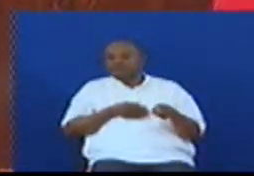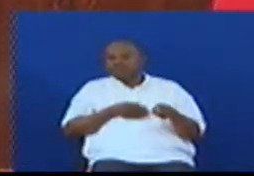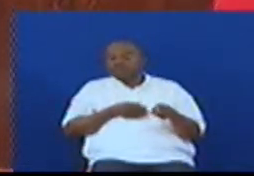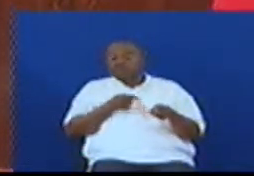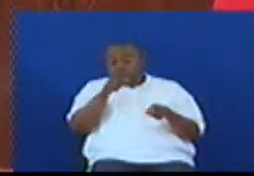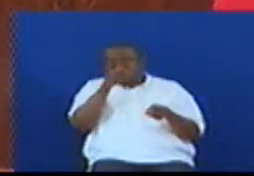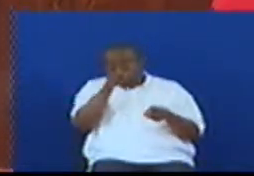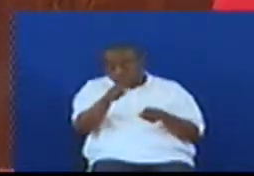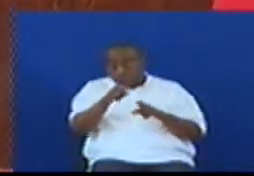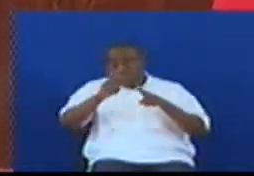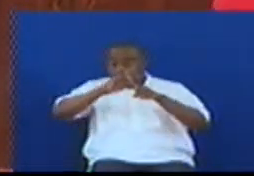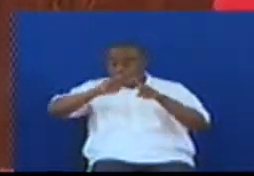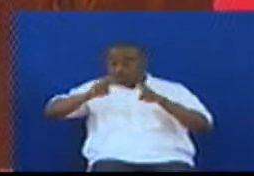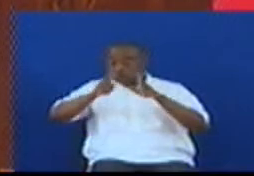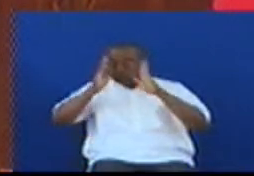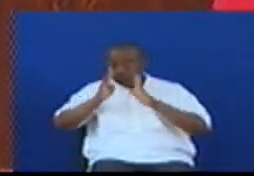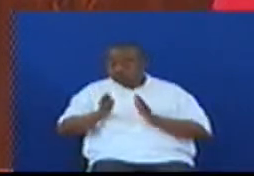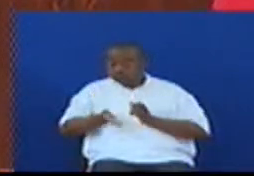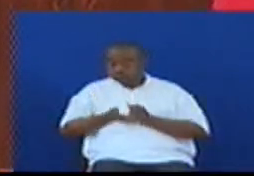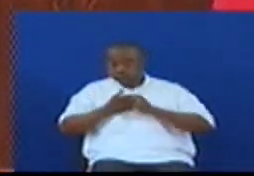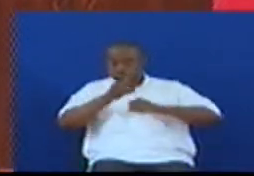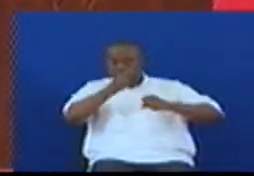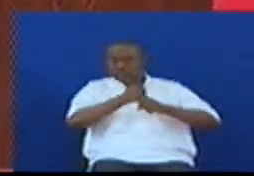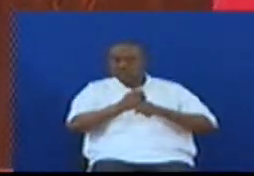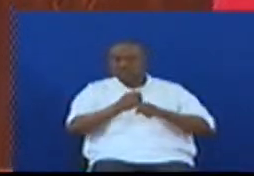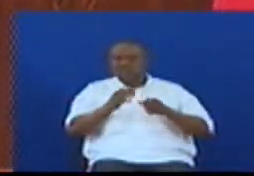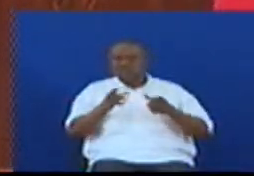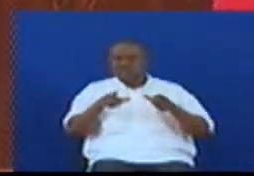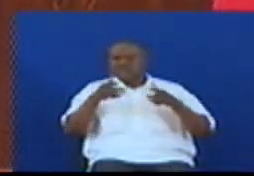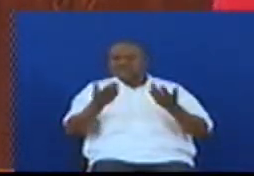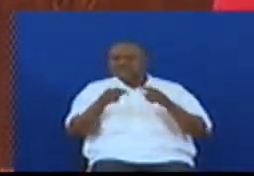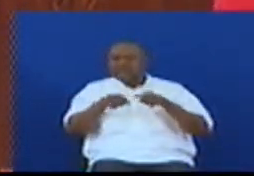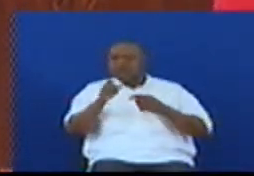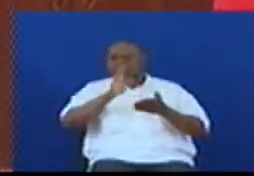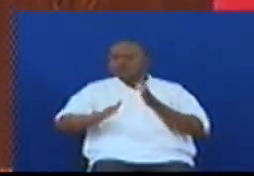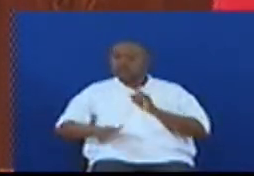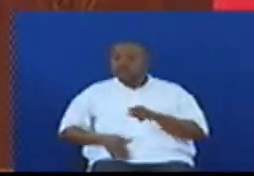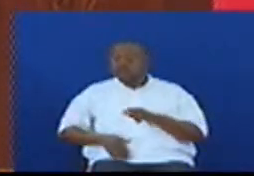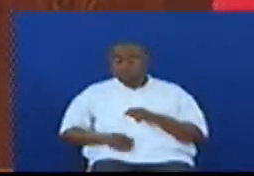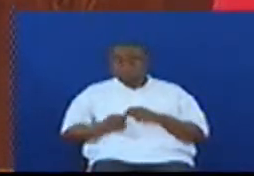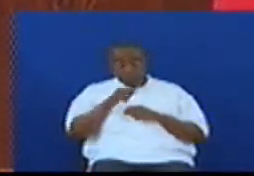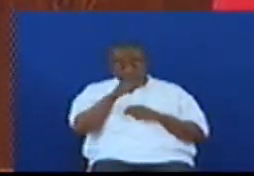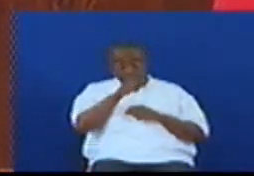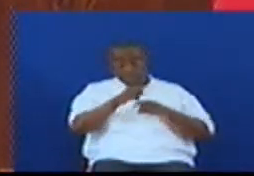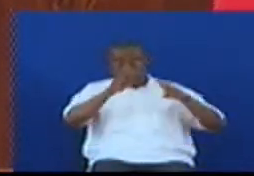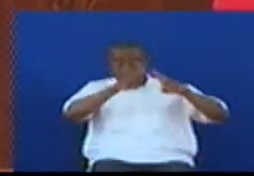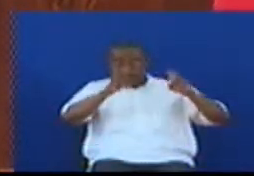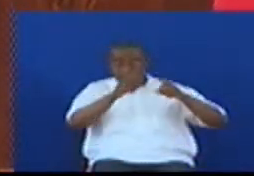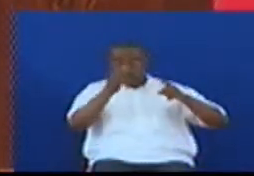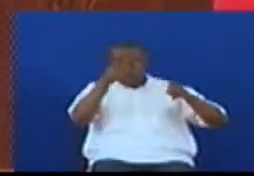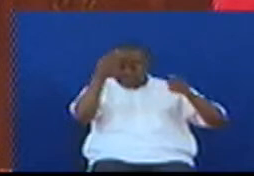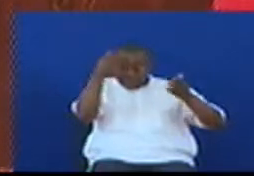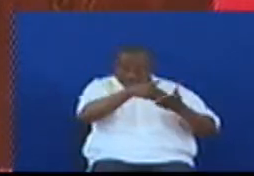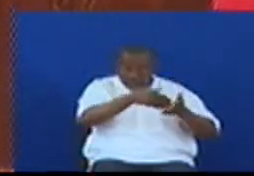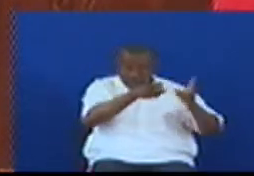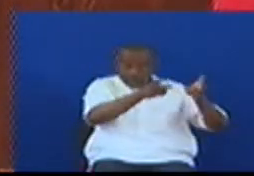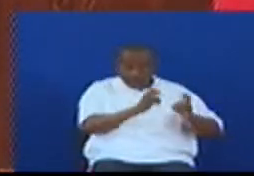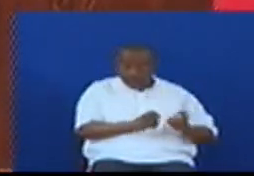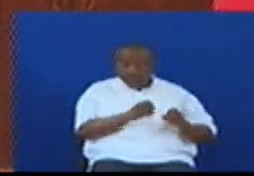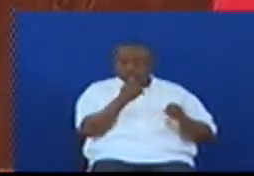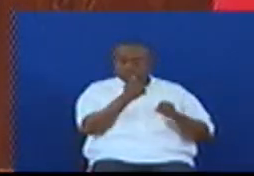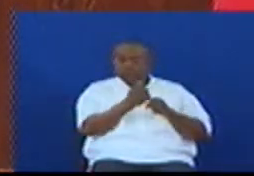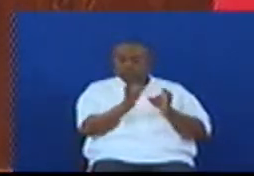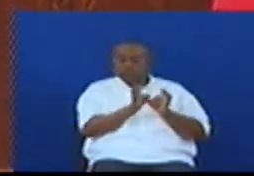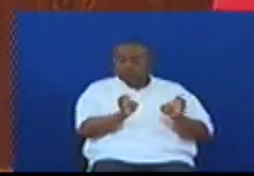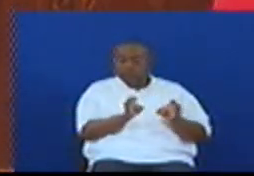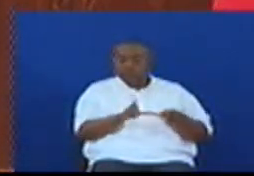CAG kuweza kufanya ukaguzi wake. Sasa leo hii CAG yuko anafanya ukaguzi maalum, idara yote ya